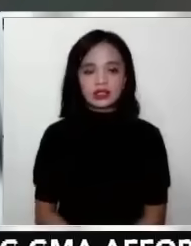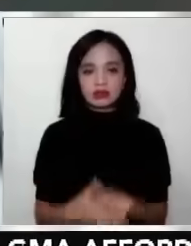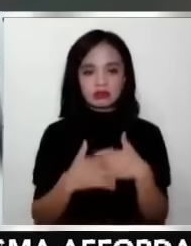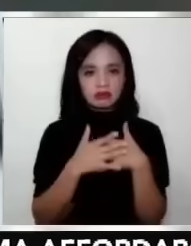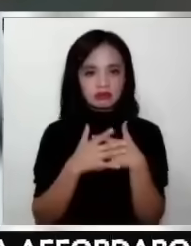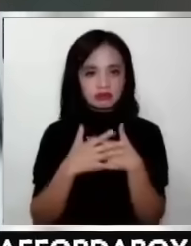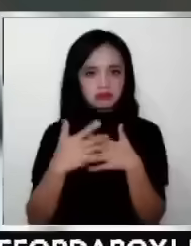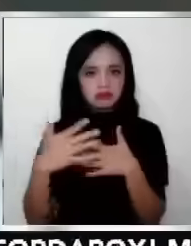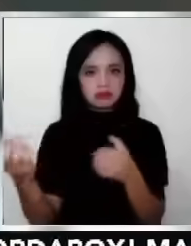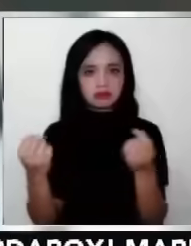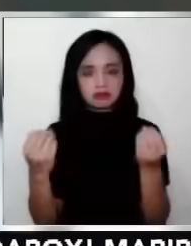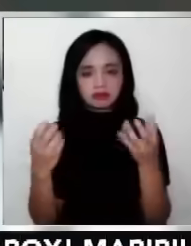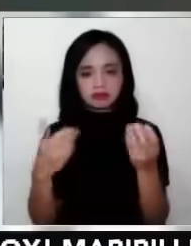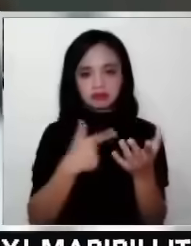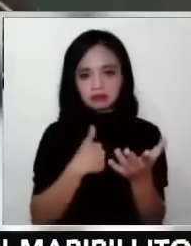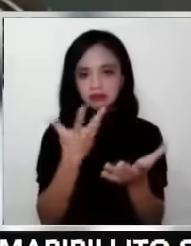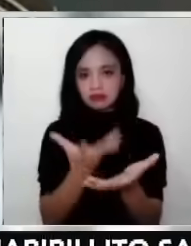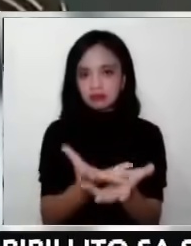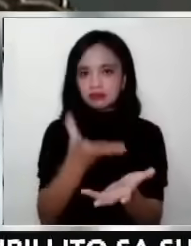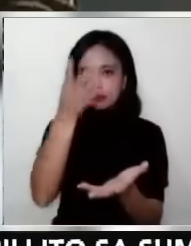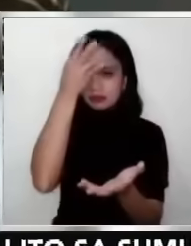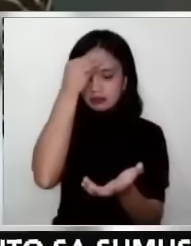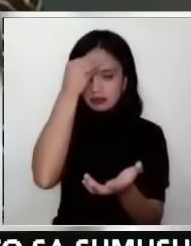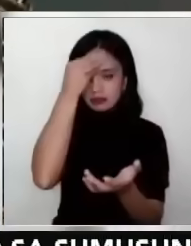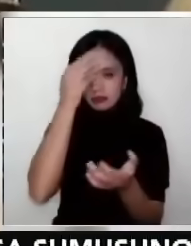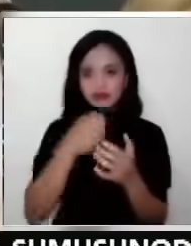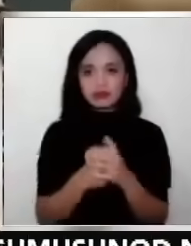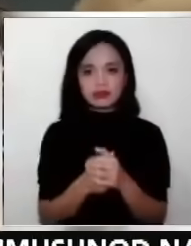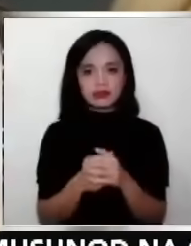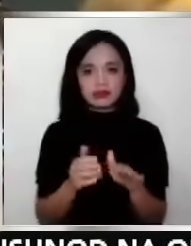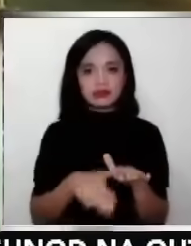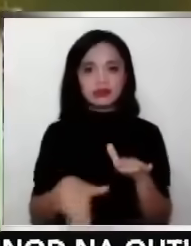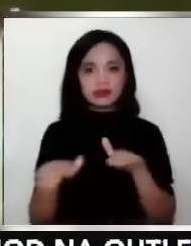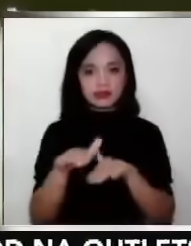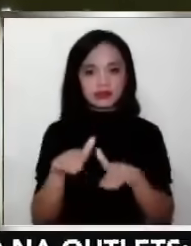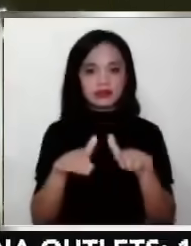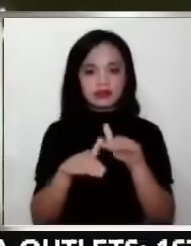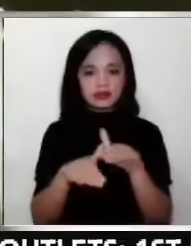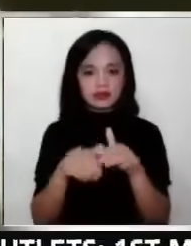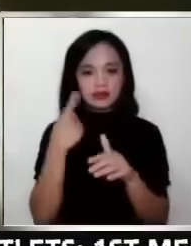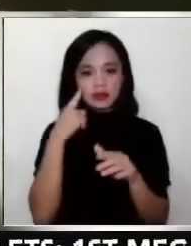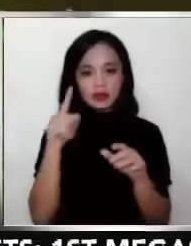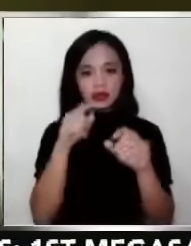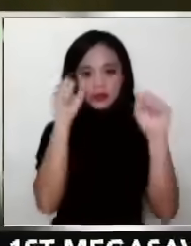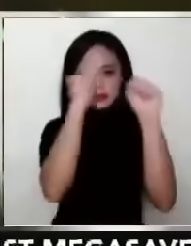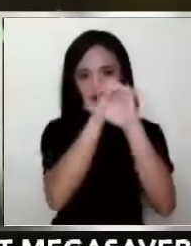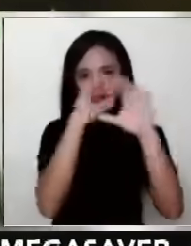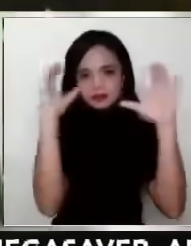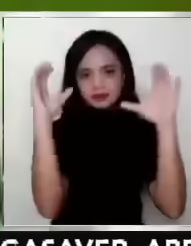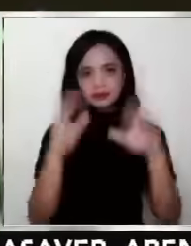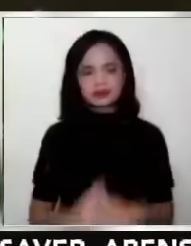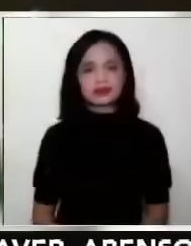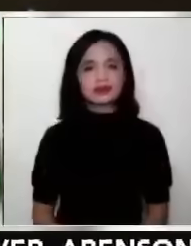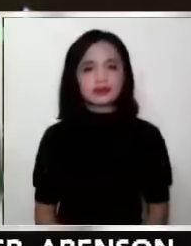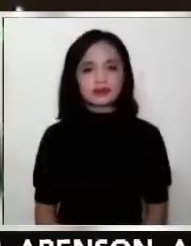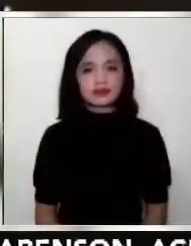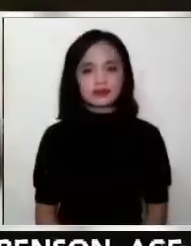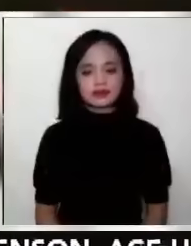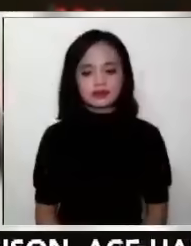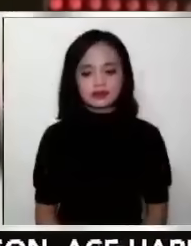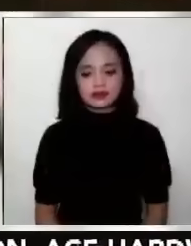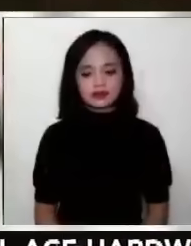pa ako matututunan. At step by step lang patungo sa pangarap. Hindi naman nag-uwi ng